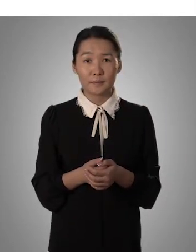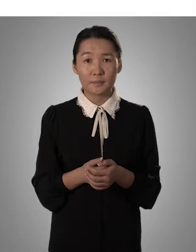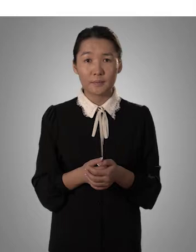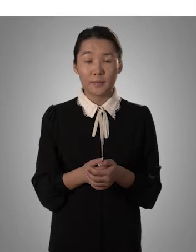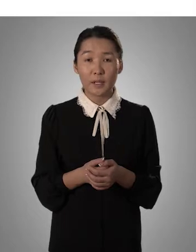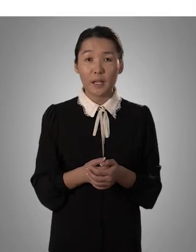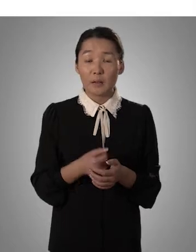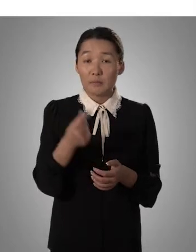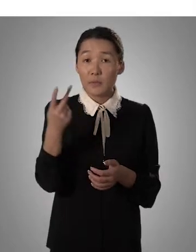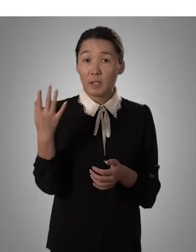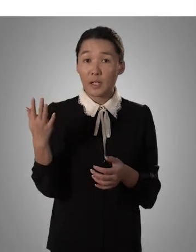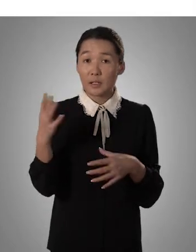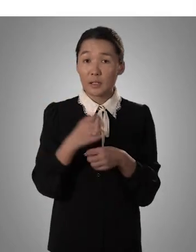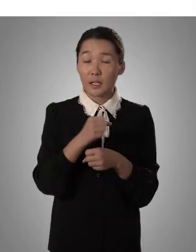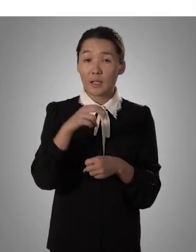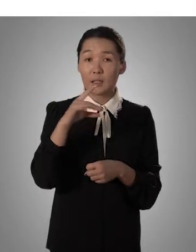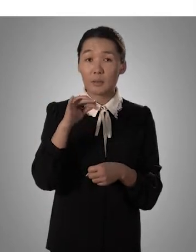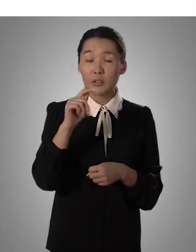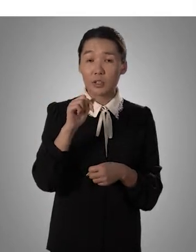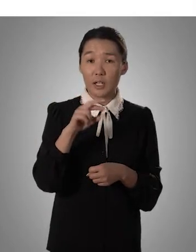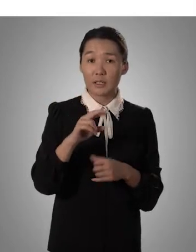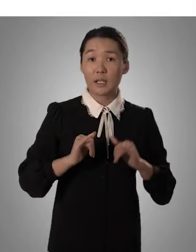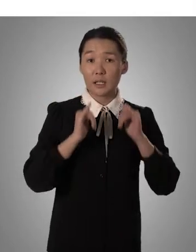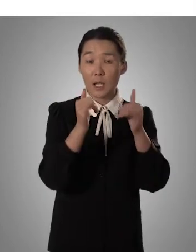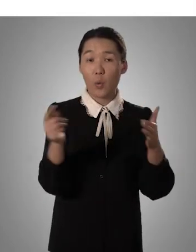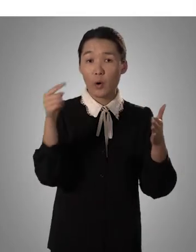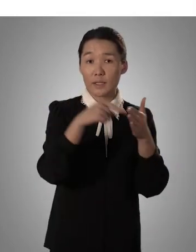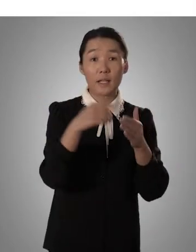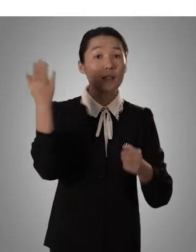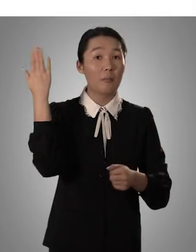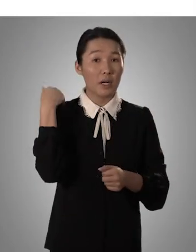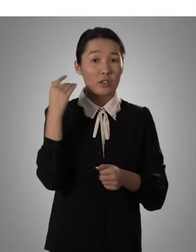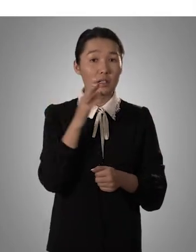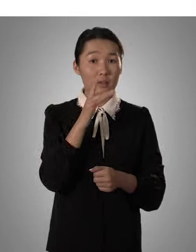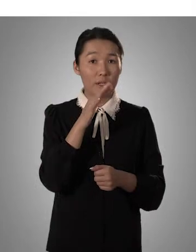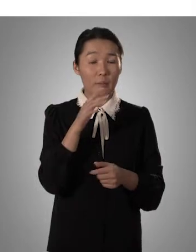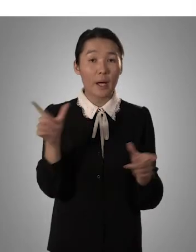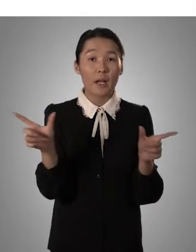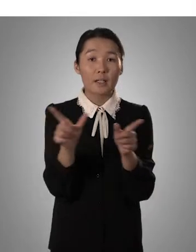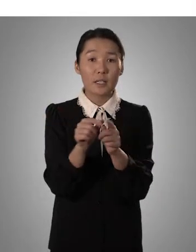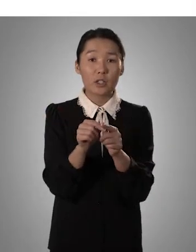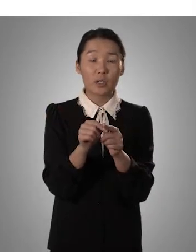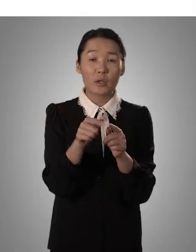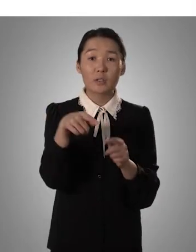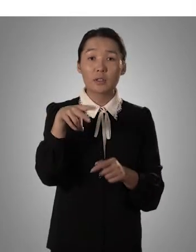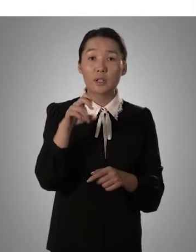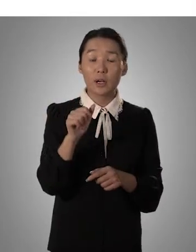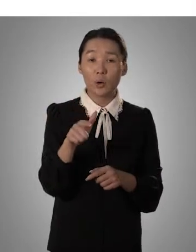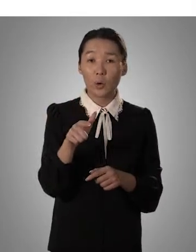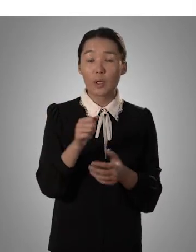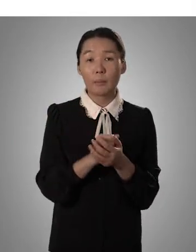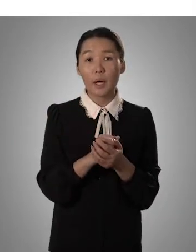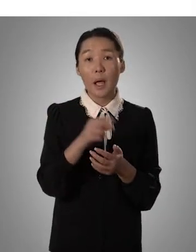некоторые краткие причастия для указания на прошедшее время сочетаются с глаголом связкой